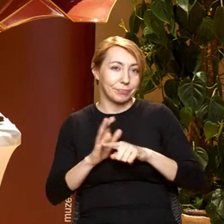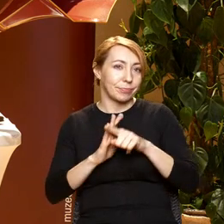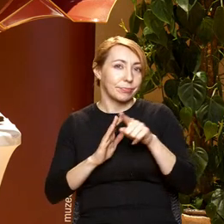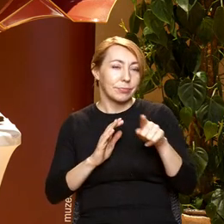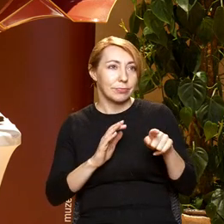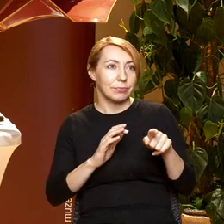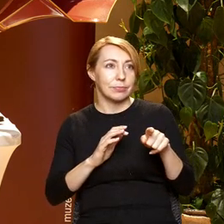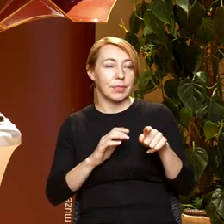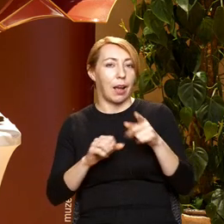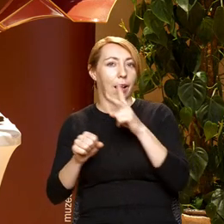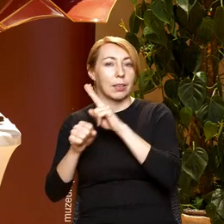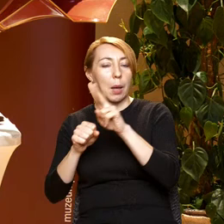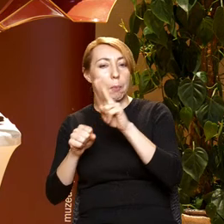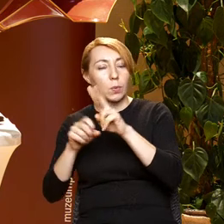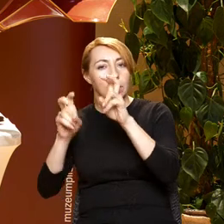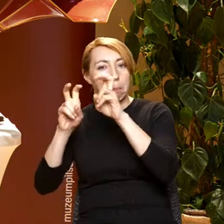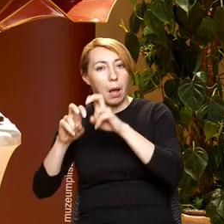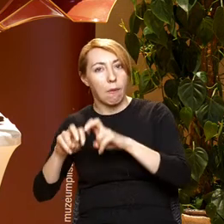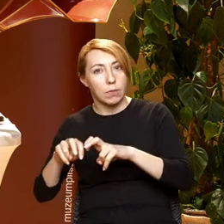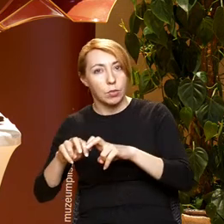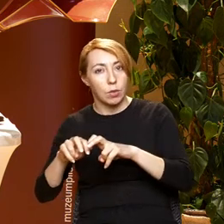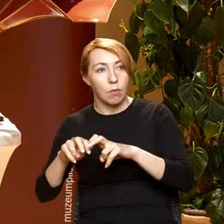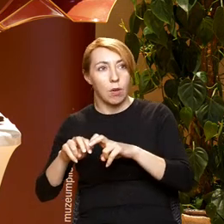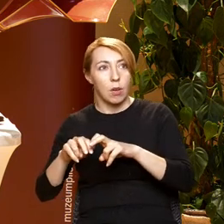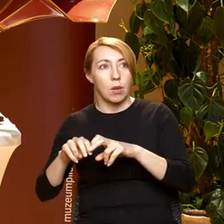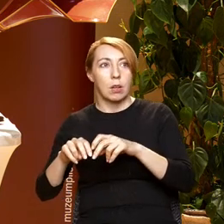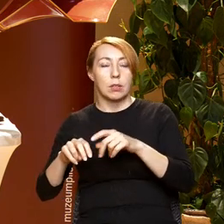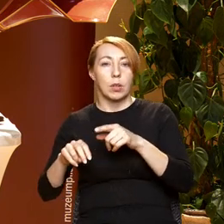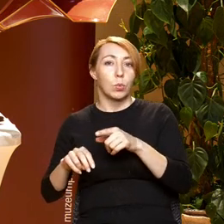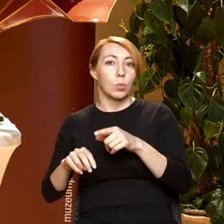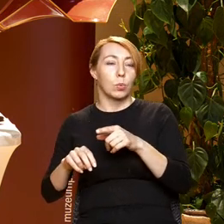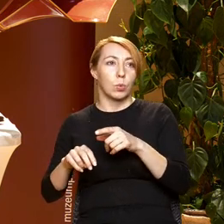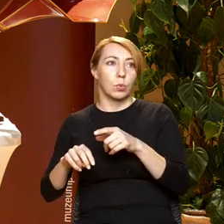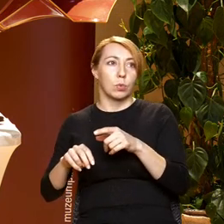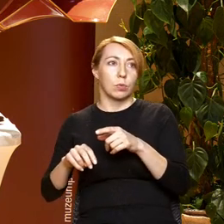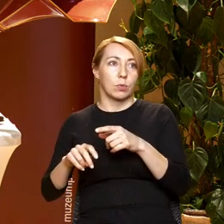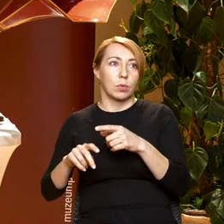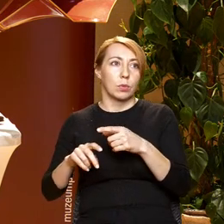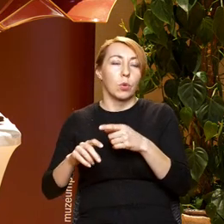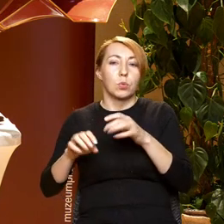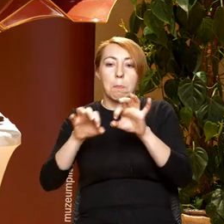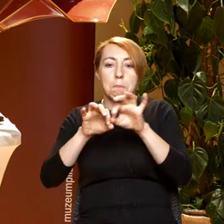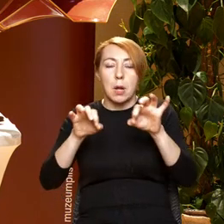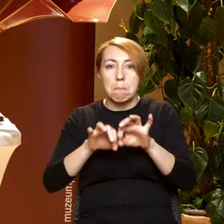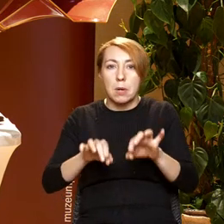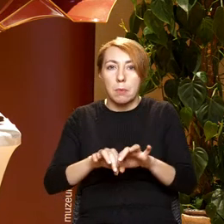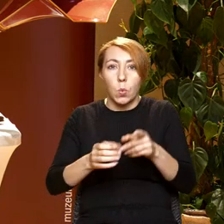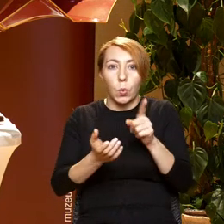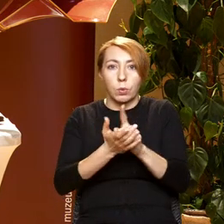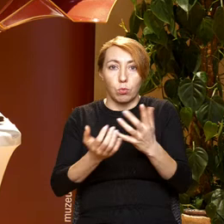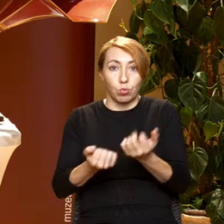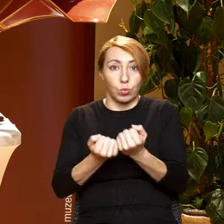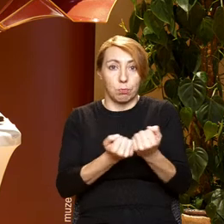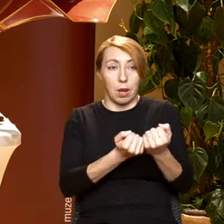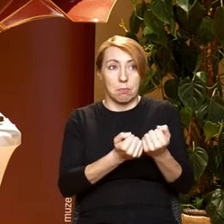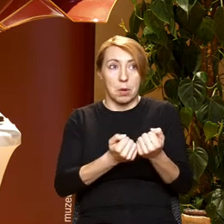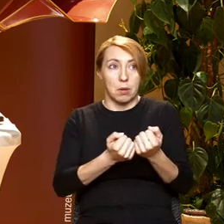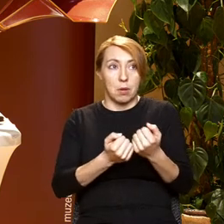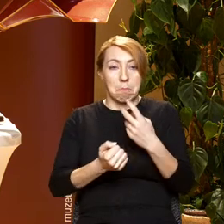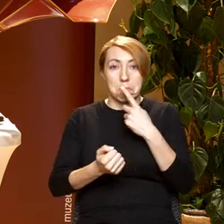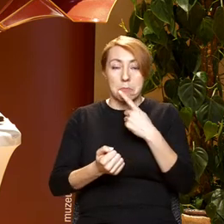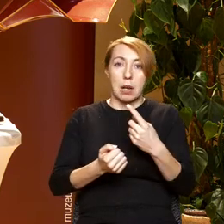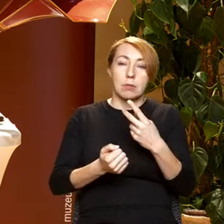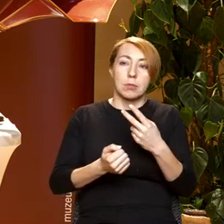dla japońskich badaczy to, że w ogóle jakiekolwiek cylindry zostały zachowane, bo patrząc przez pryzmat